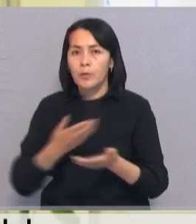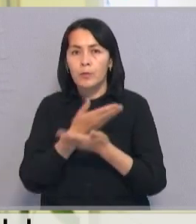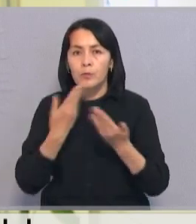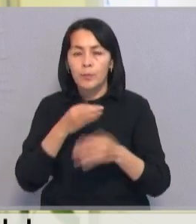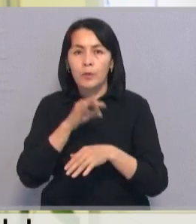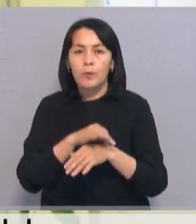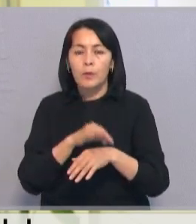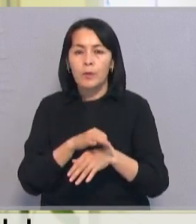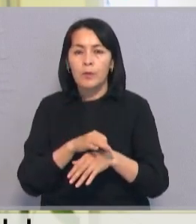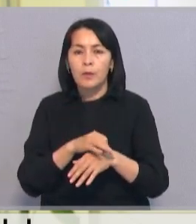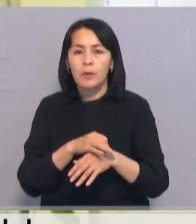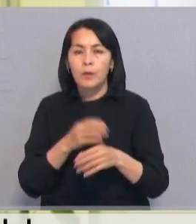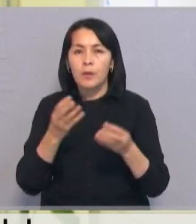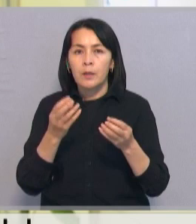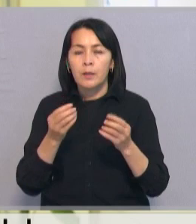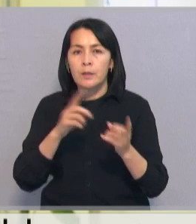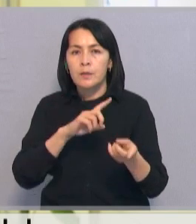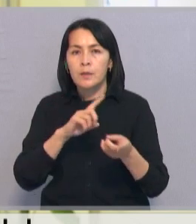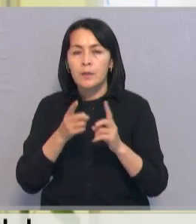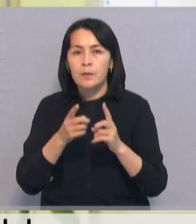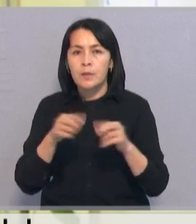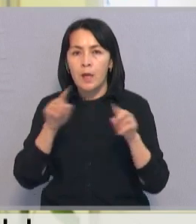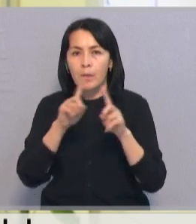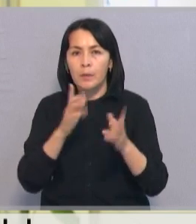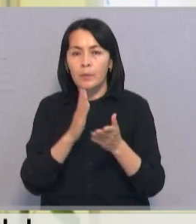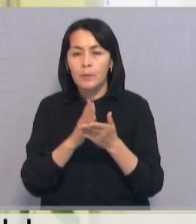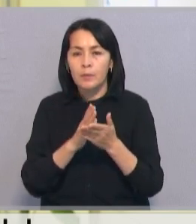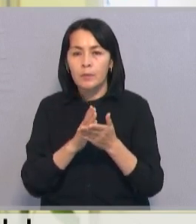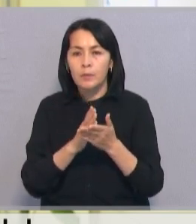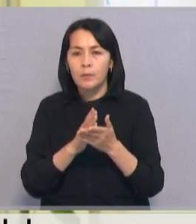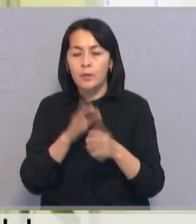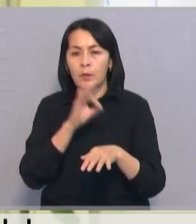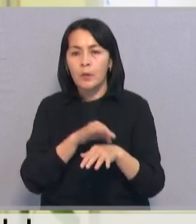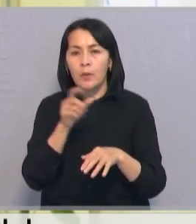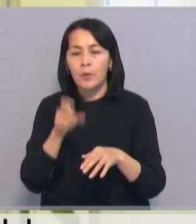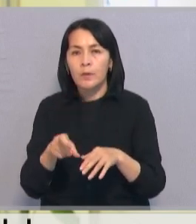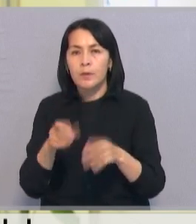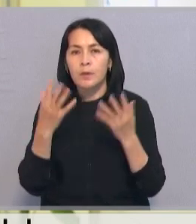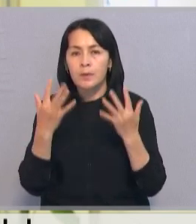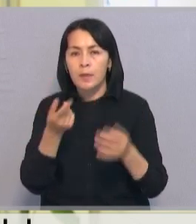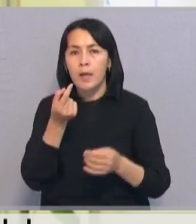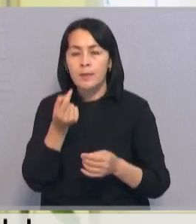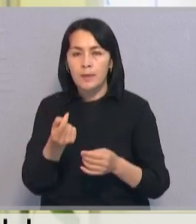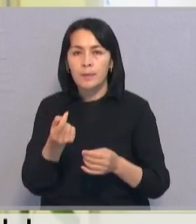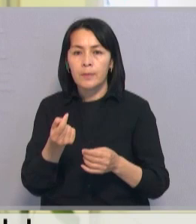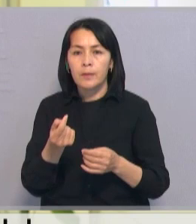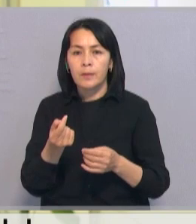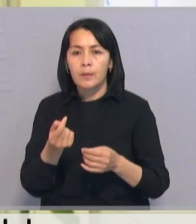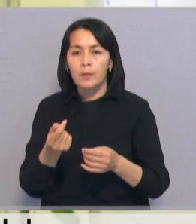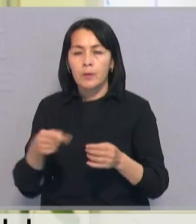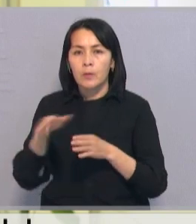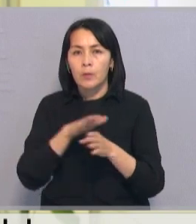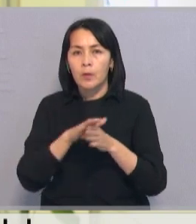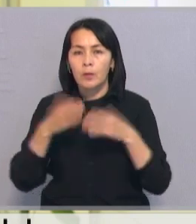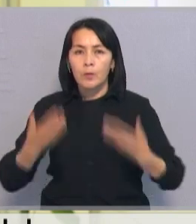ауырады. Жасанды бүйрек аппаратына тәуелді. Солардың, науқастардың санын азайтып,